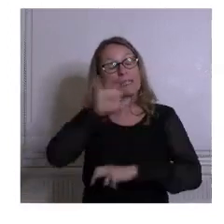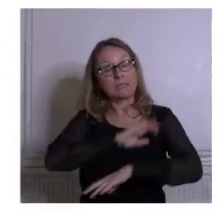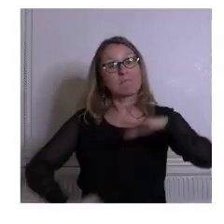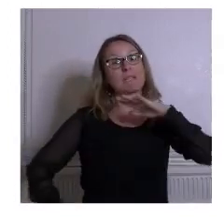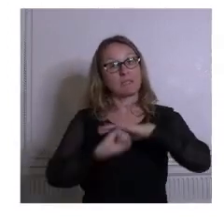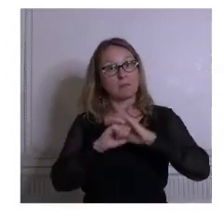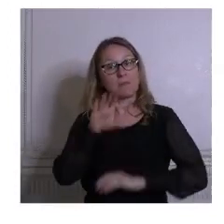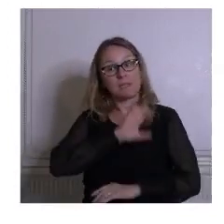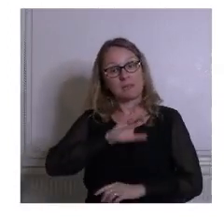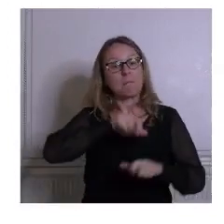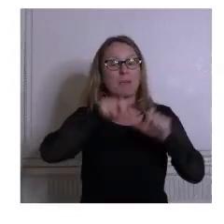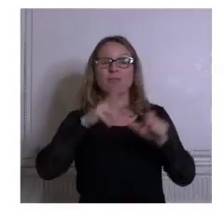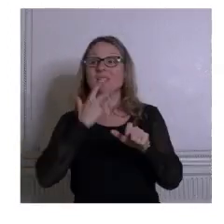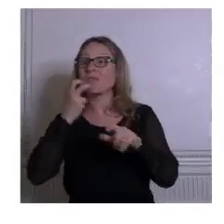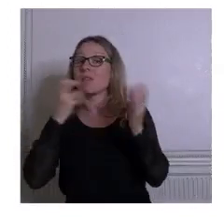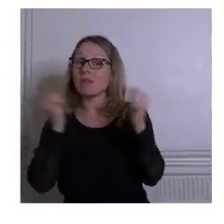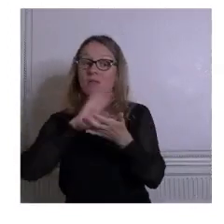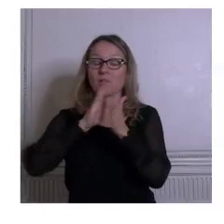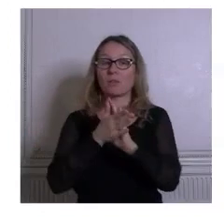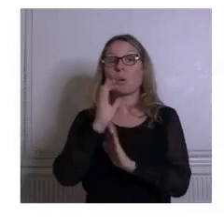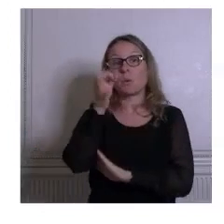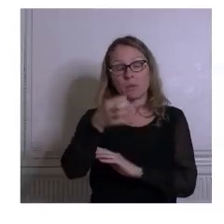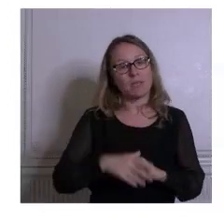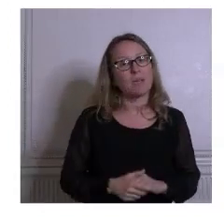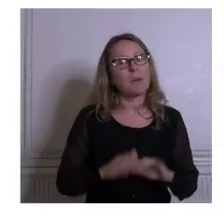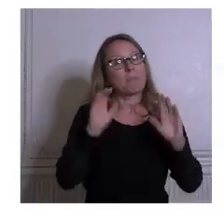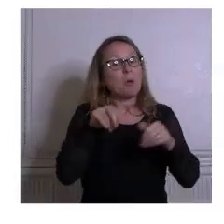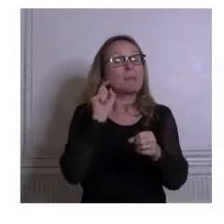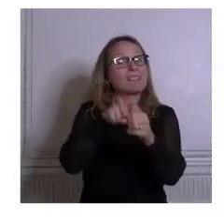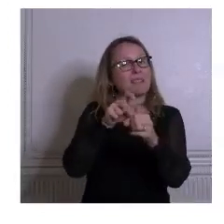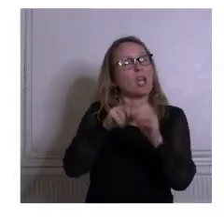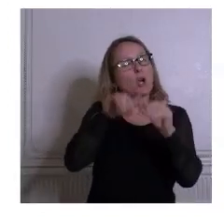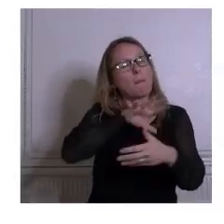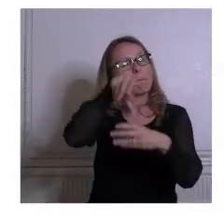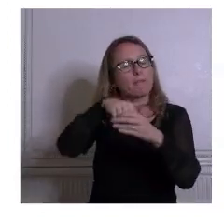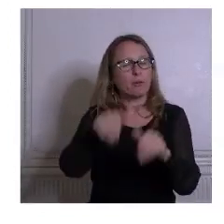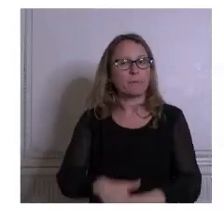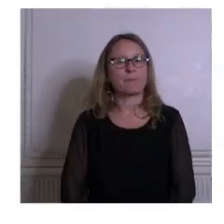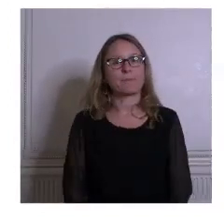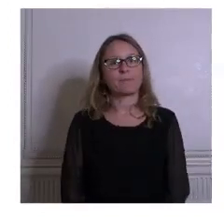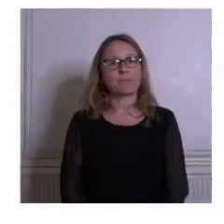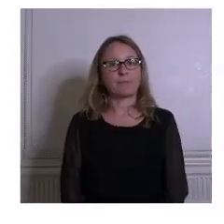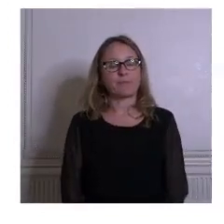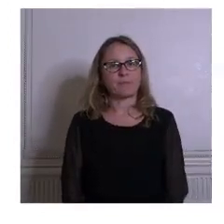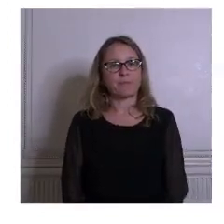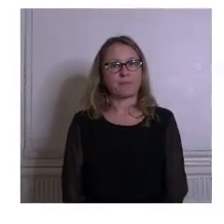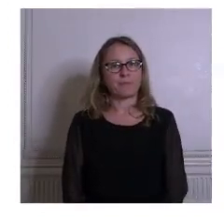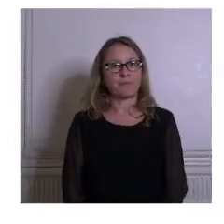collier. Il nous avait dit très clairement, de toute façon, nous, on fera ce que veut M. Rousset. C'est lui qui paie, on fera ce qu'il